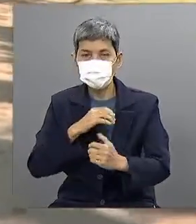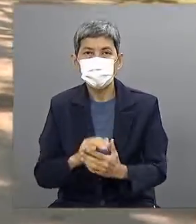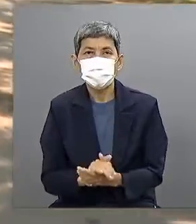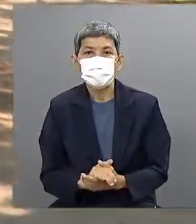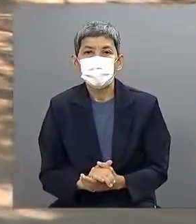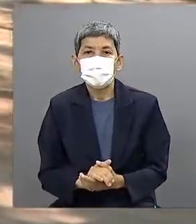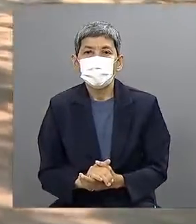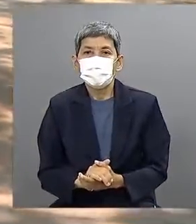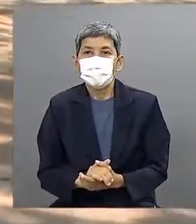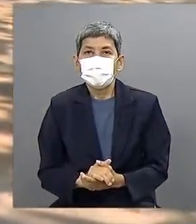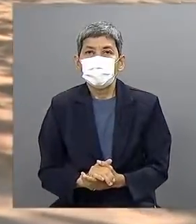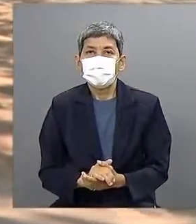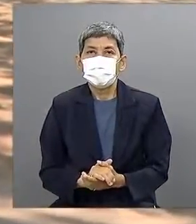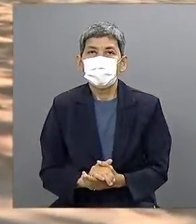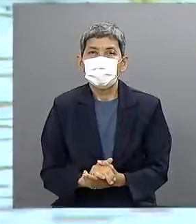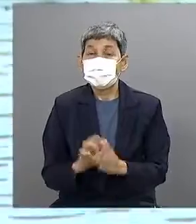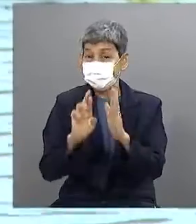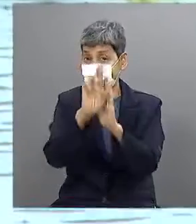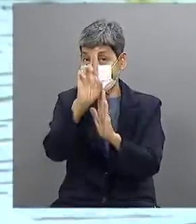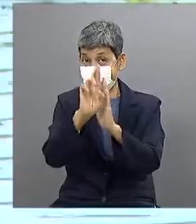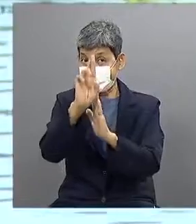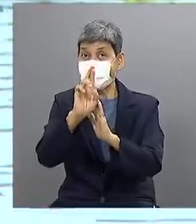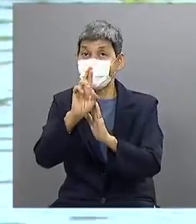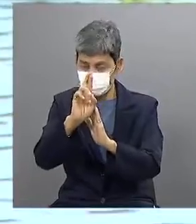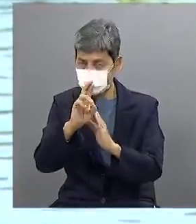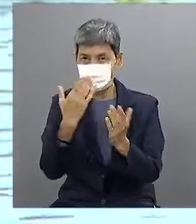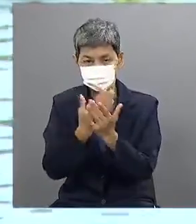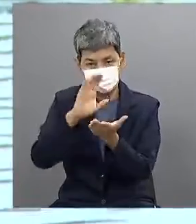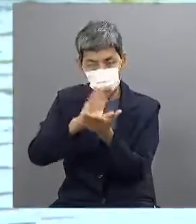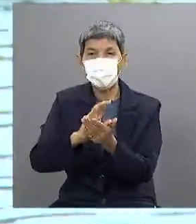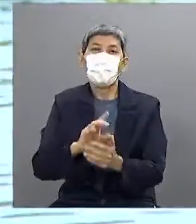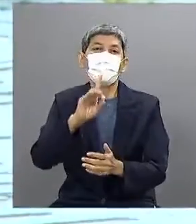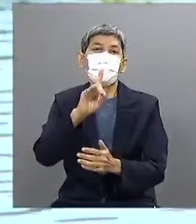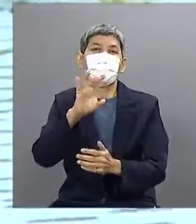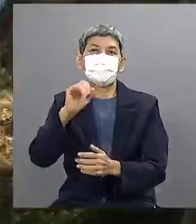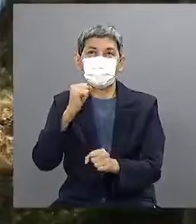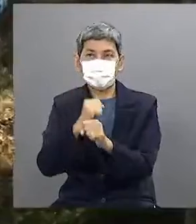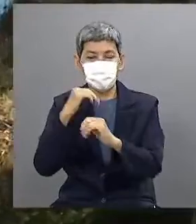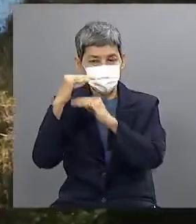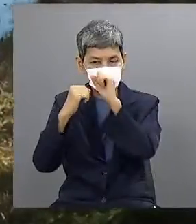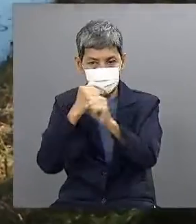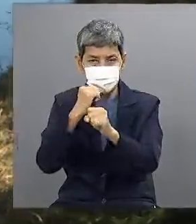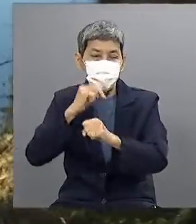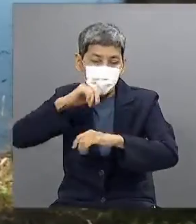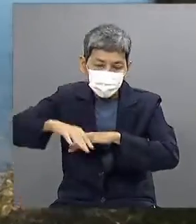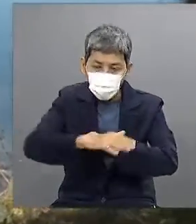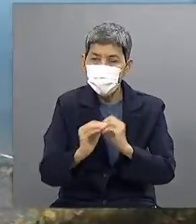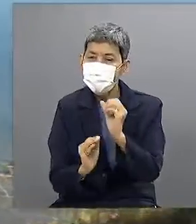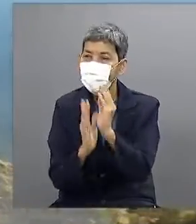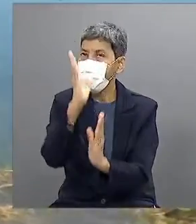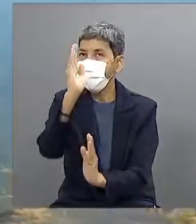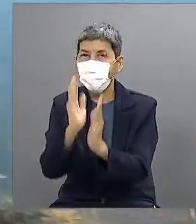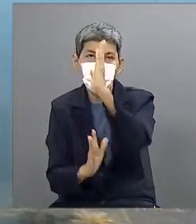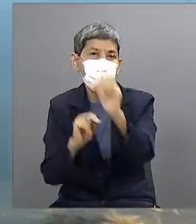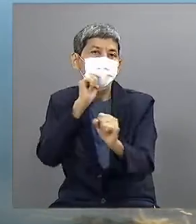่อขณะที่จังหวัดเชียงรายอนุมัติงบ180ล้านบาทพัฒนาพื้นที่หนองน้ำพุให้เป็นศูนย์แสดงศิลปะวัฒนธร